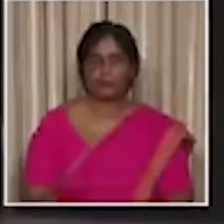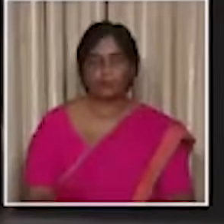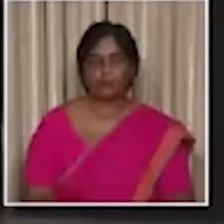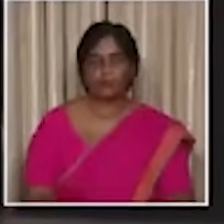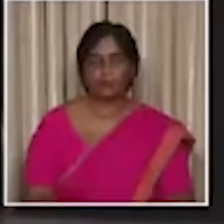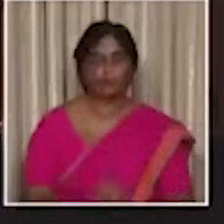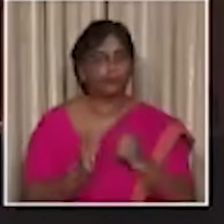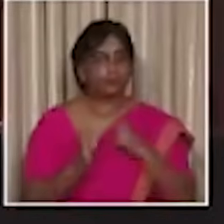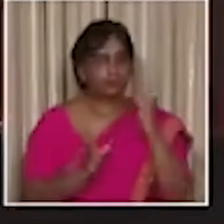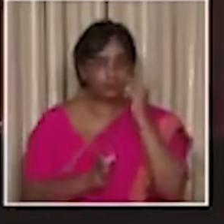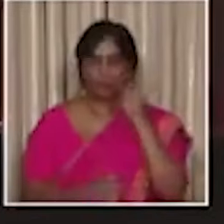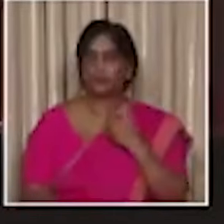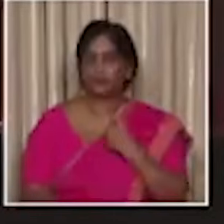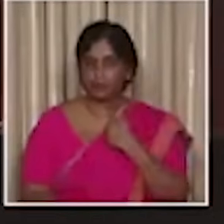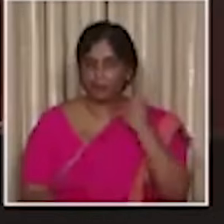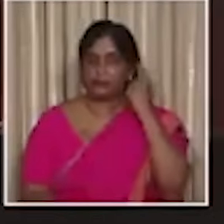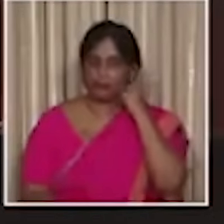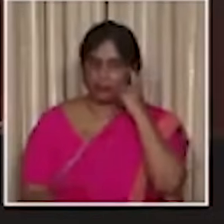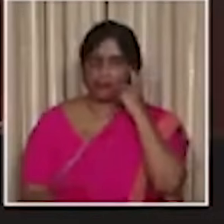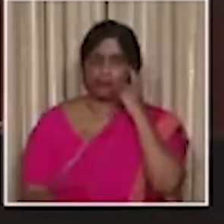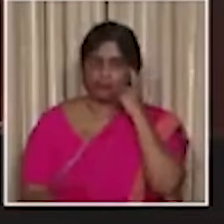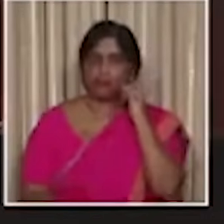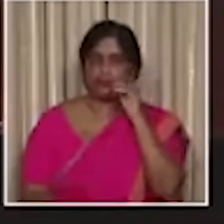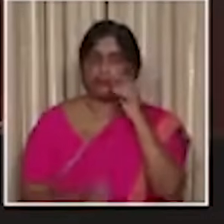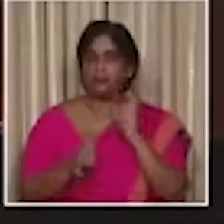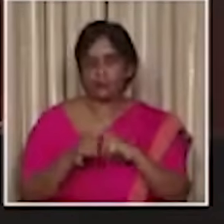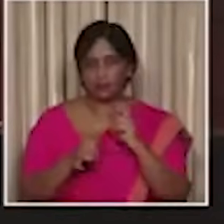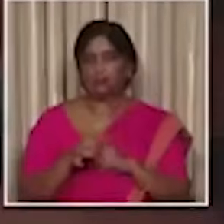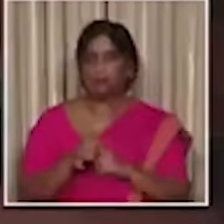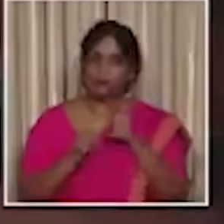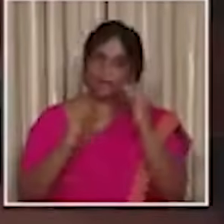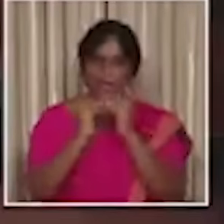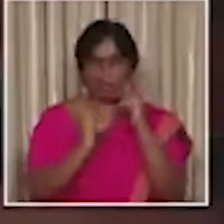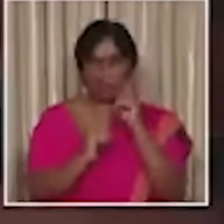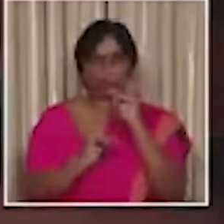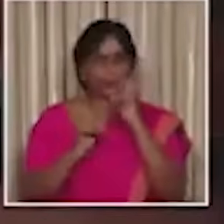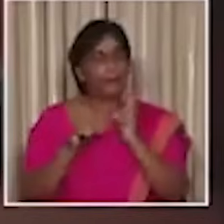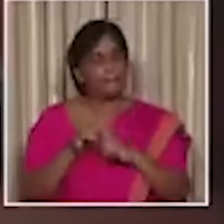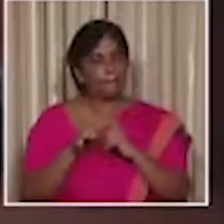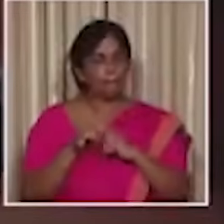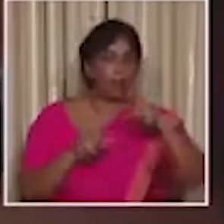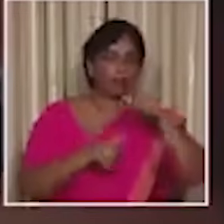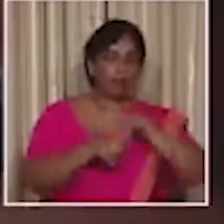රොකමා දිසනක වෙනවා. මම දන්නවා දැන් මේකේ සමහර ප්‍රශ්න ඔබතුමාට අදාළයි. සමහර ප්‍රශ්න අනික